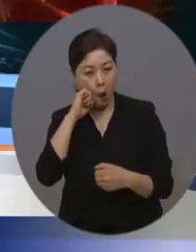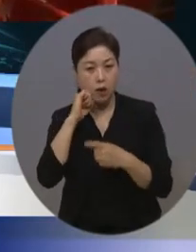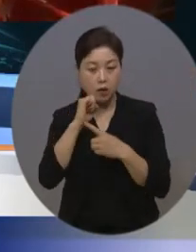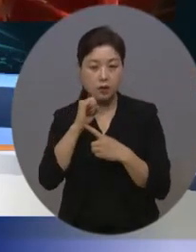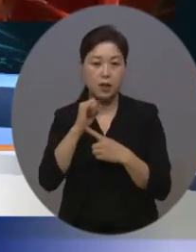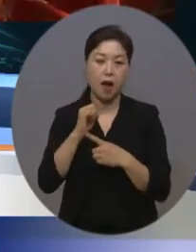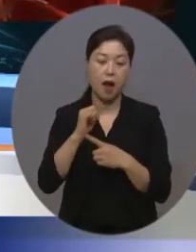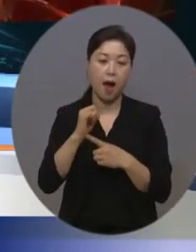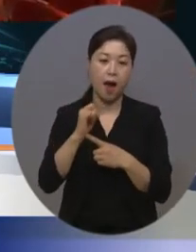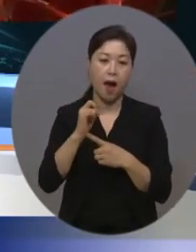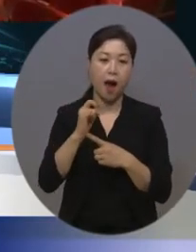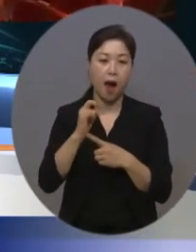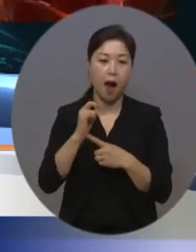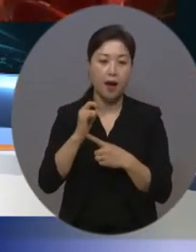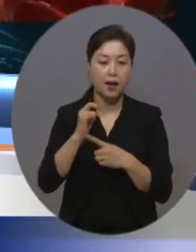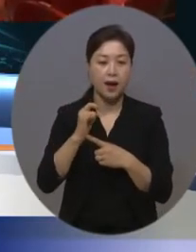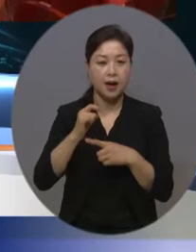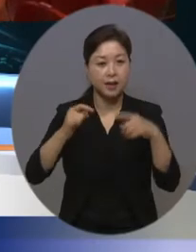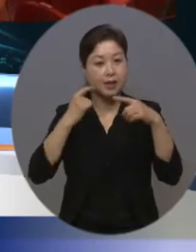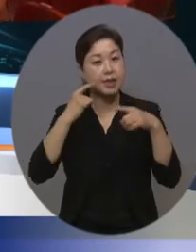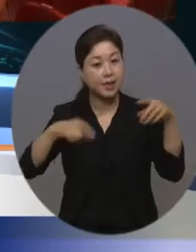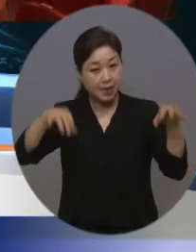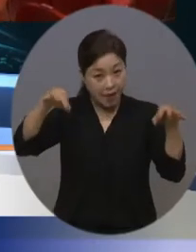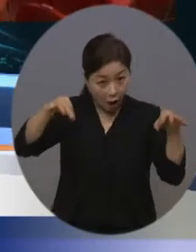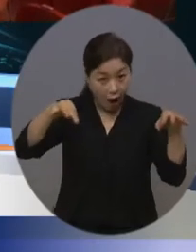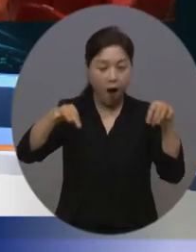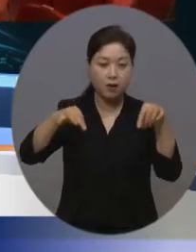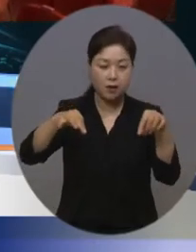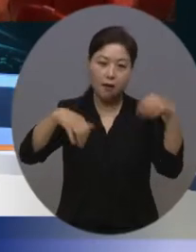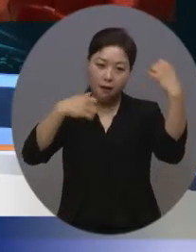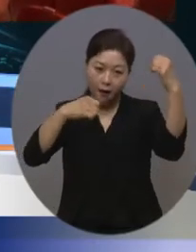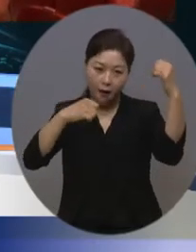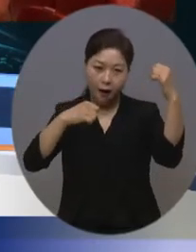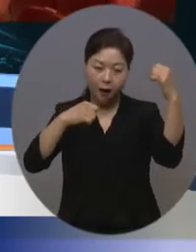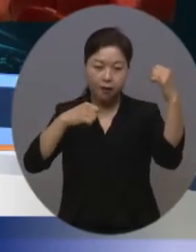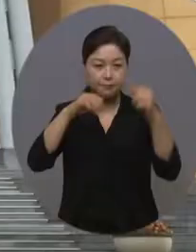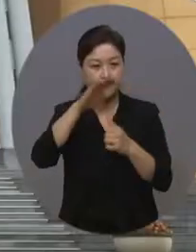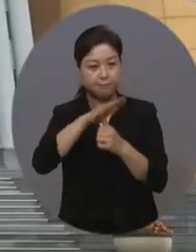아이들의 얼굴에 웃음꽃이 피었습니다. 최정은 기자가 전합니다.